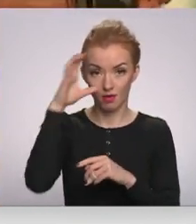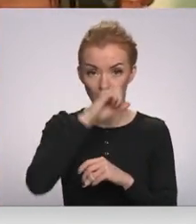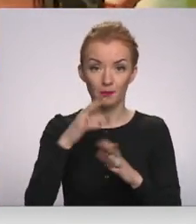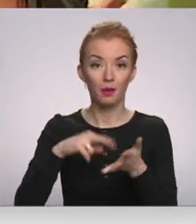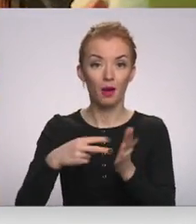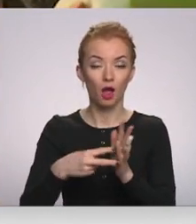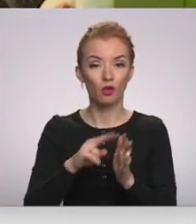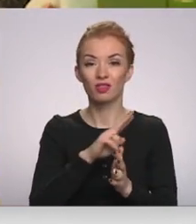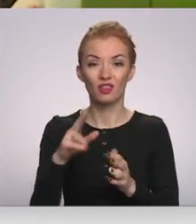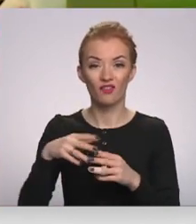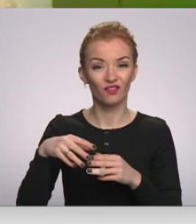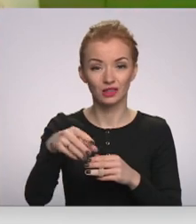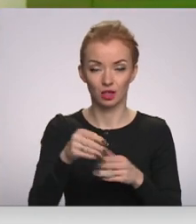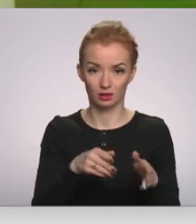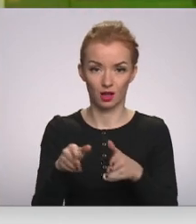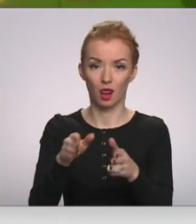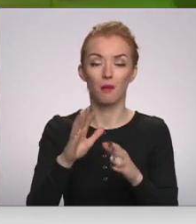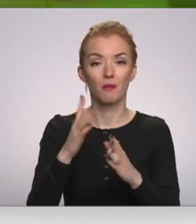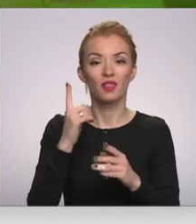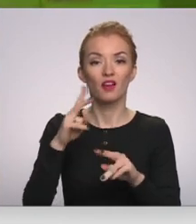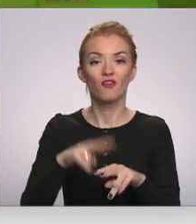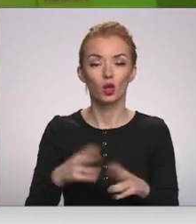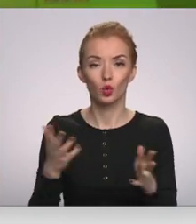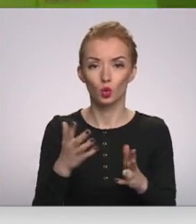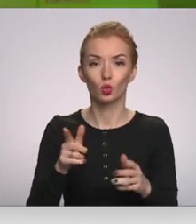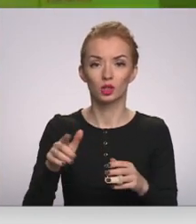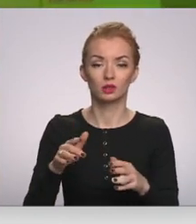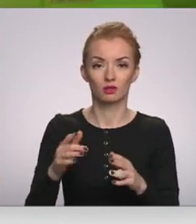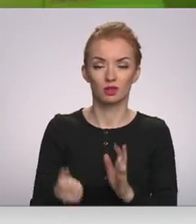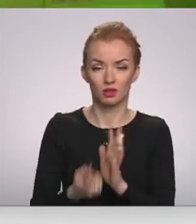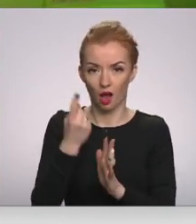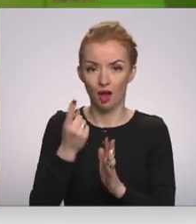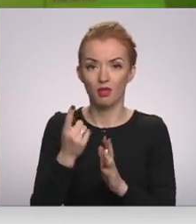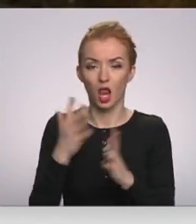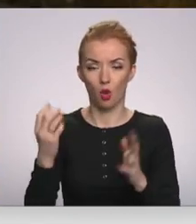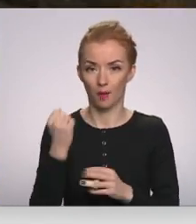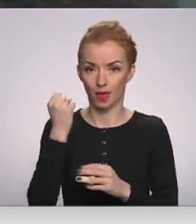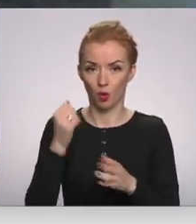plānots darīt nevis visās ielās, bet tikai vietās, kur sniega vaļņi rada lielāku